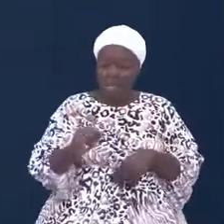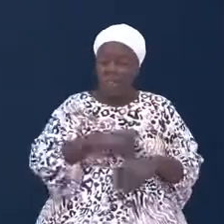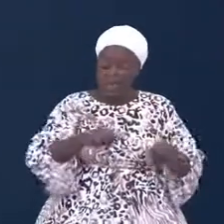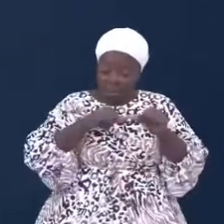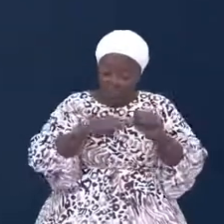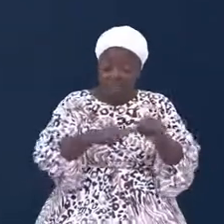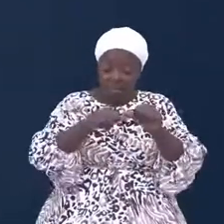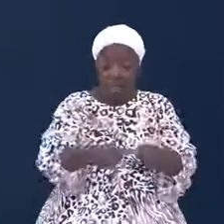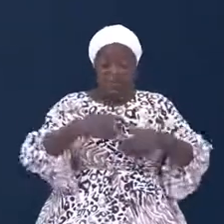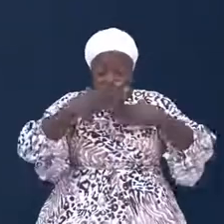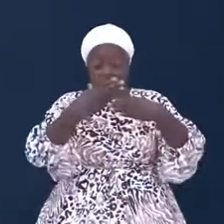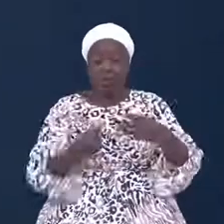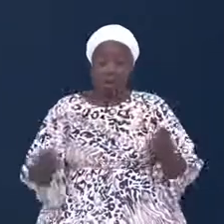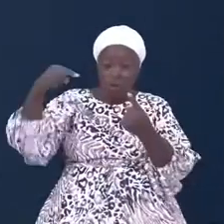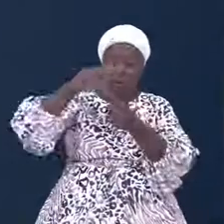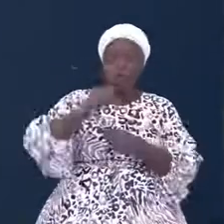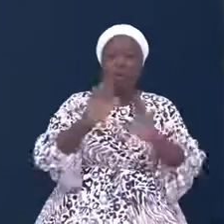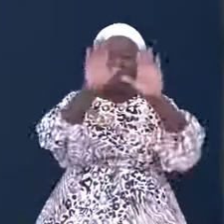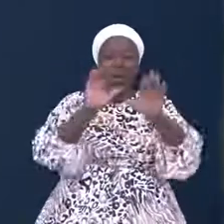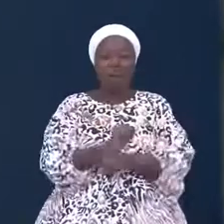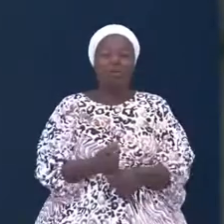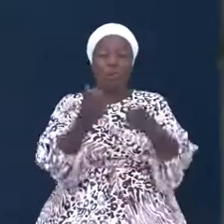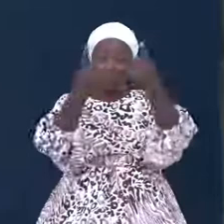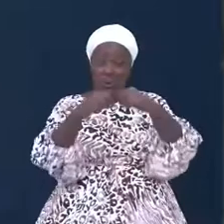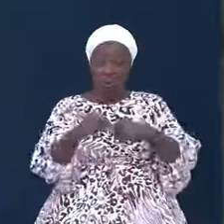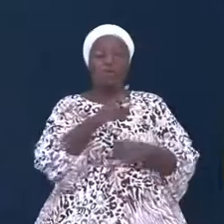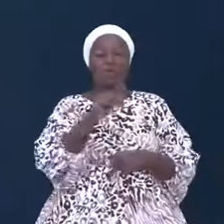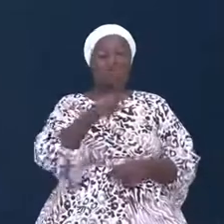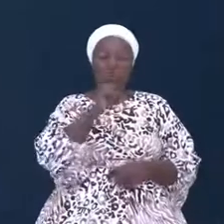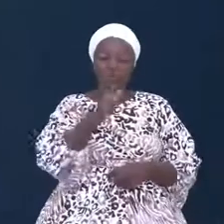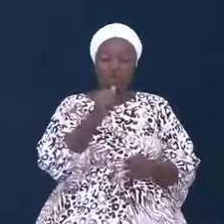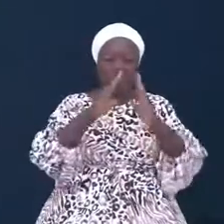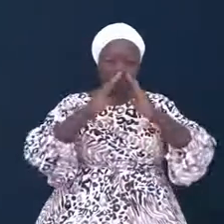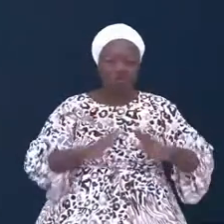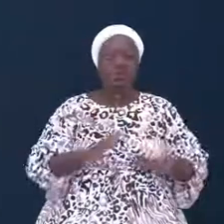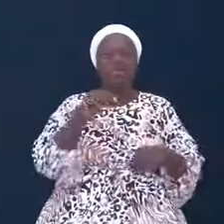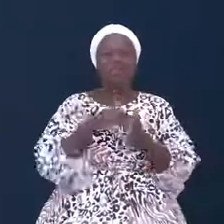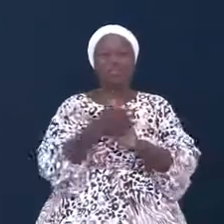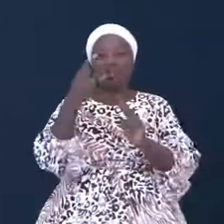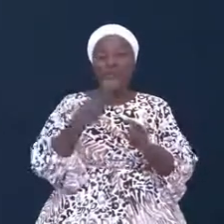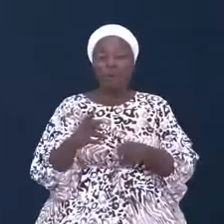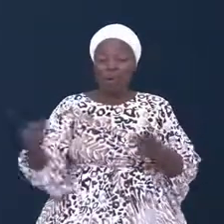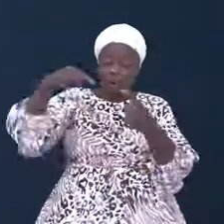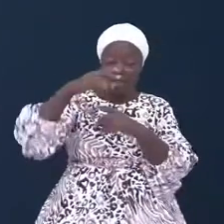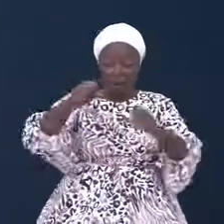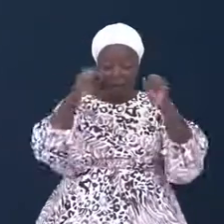pas son attention, mais ils ne sont pas tus. Jusqu'à ce que ton miracle ne vienne, tu ne vas pas te